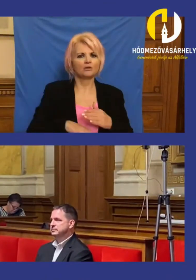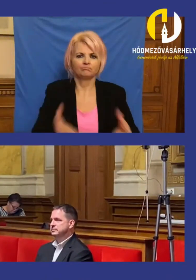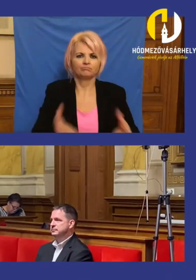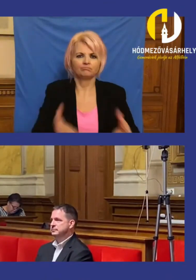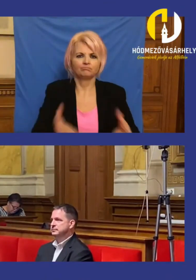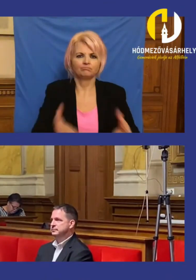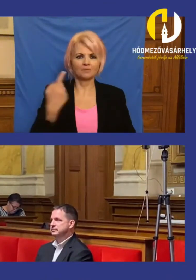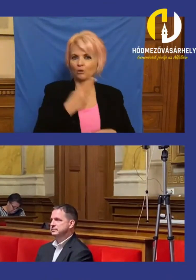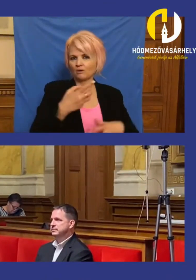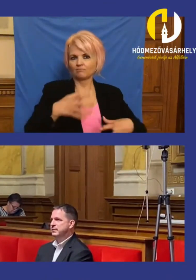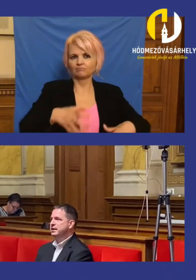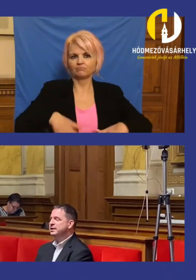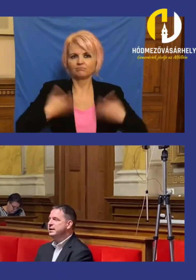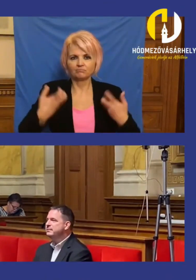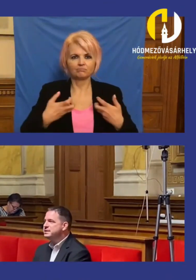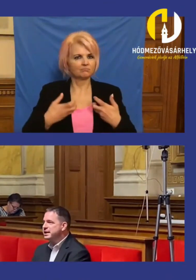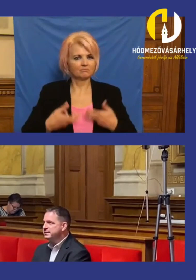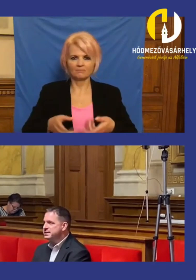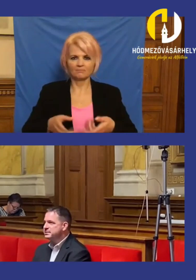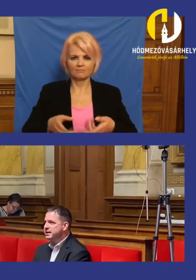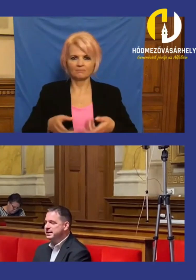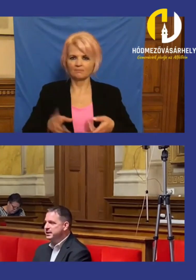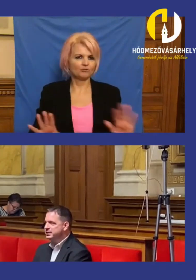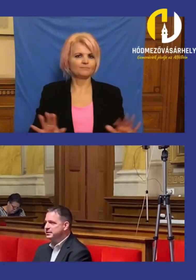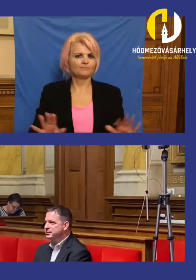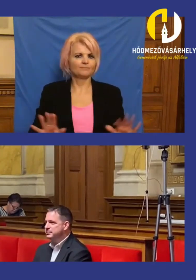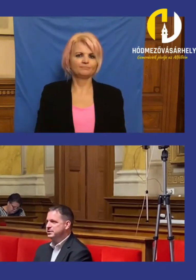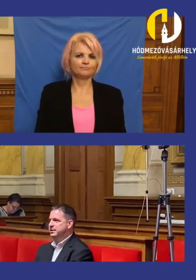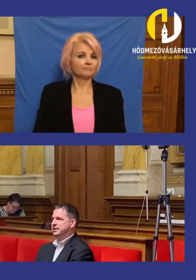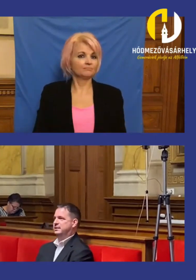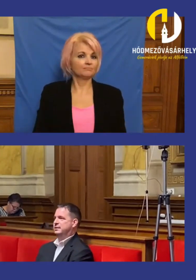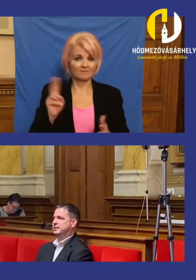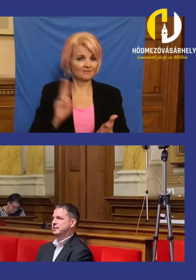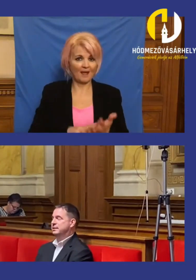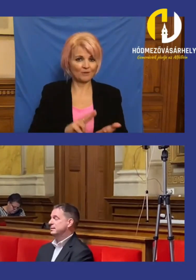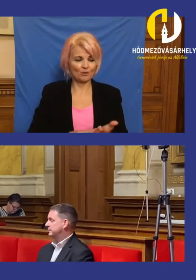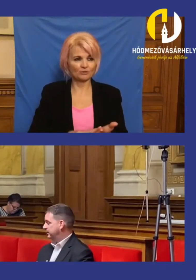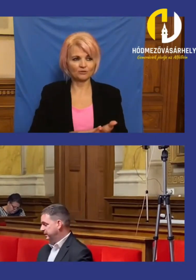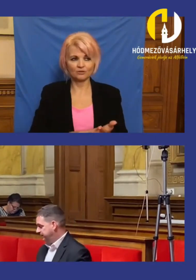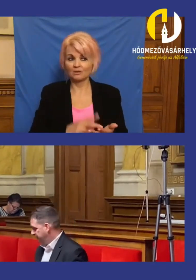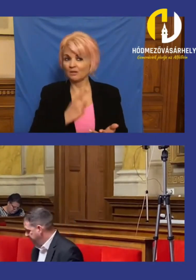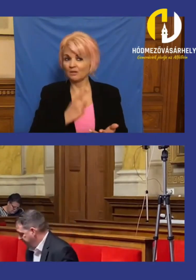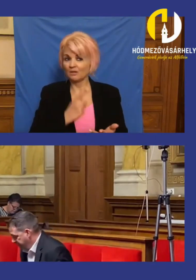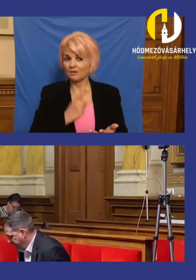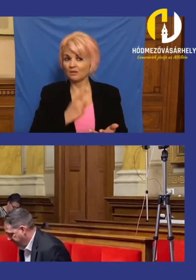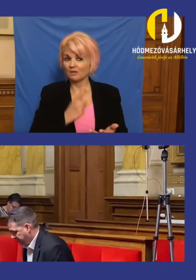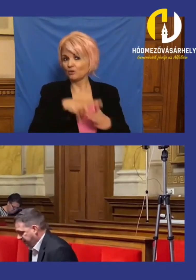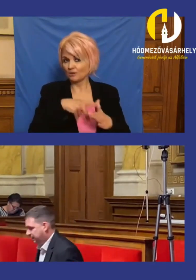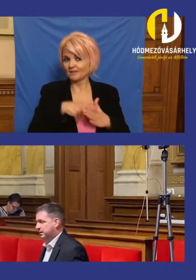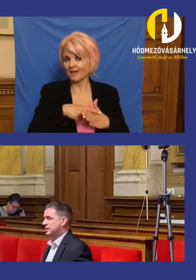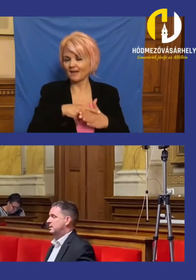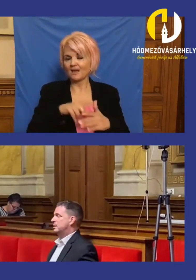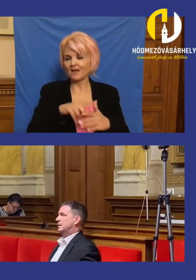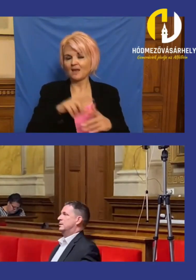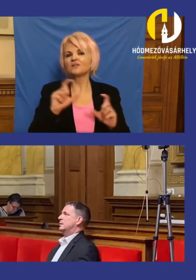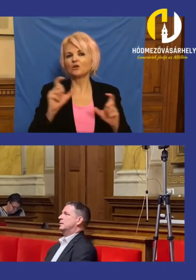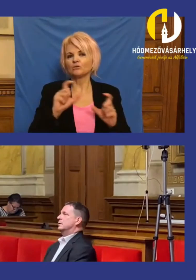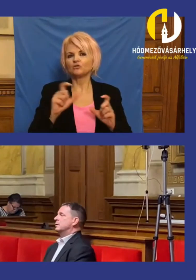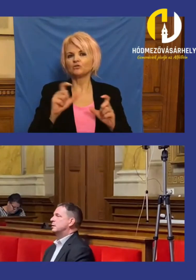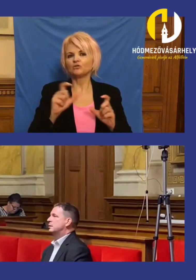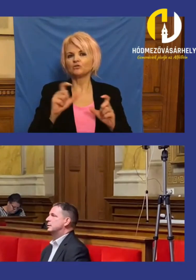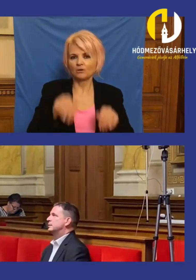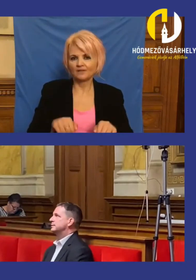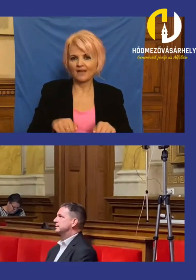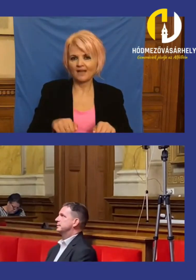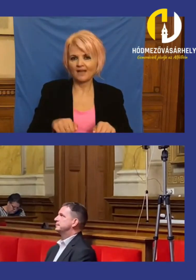az ön felháborodása abszolút nem jogos. Egyáltalán nem jogos. Önnek nyilván nincsen semmi köze az Aljos Buktához természetesen, és van olyan ember